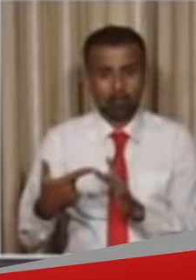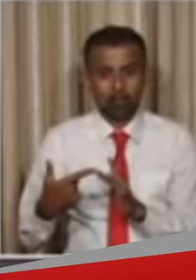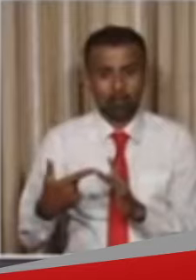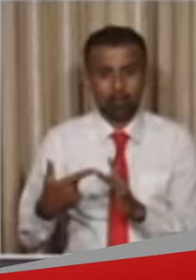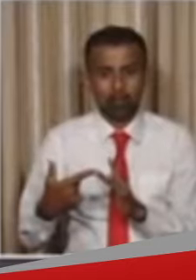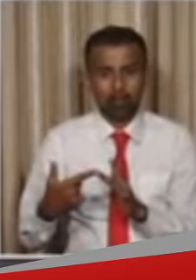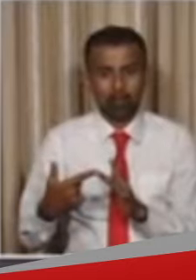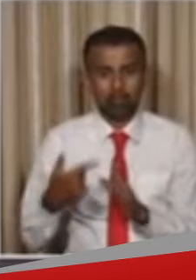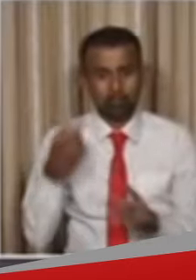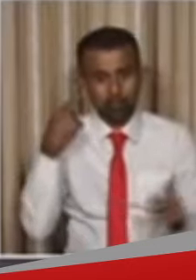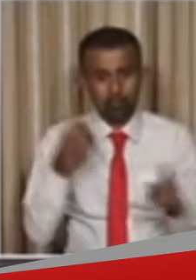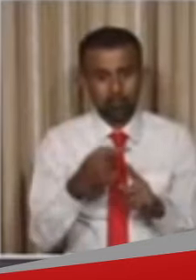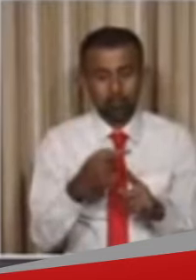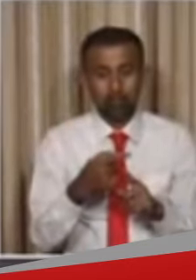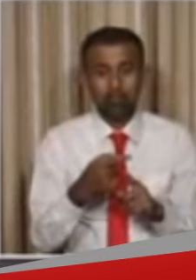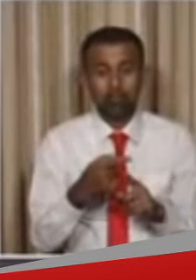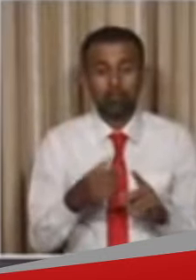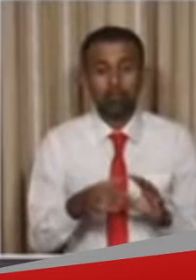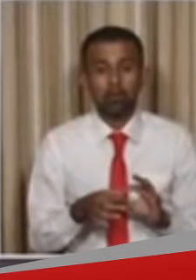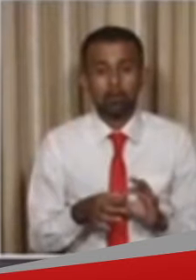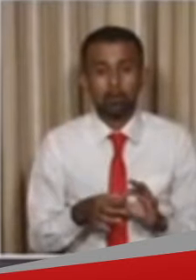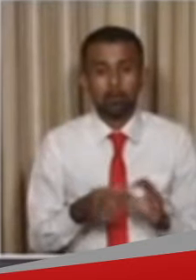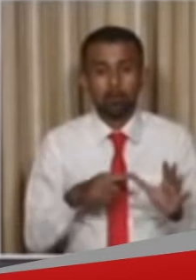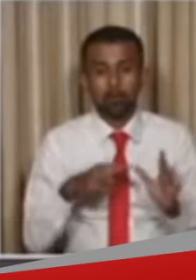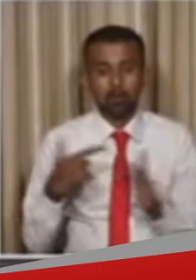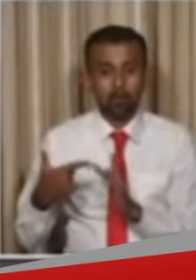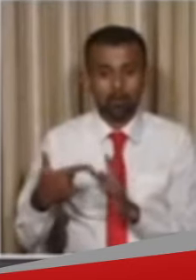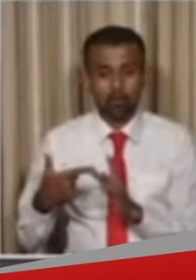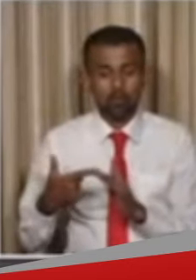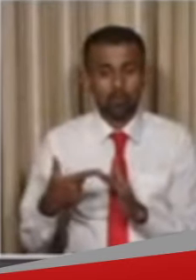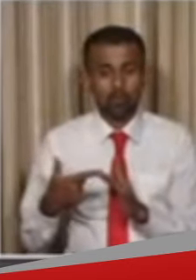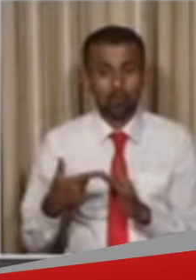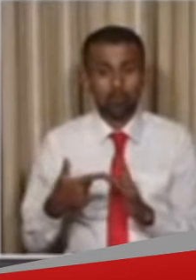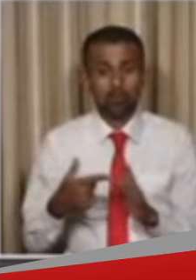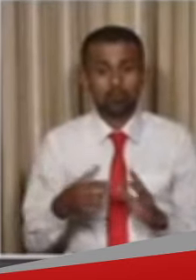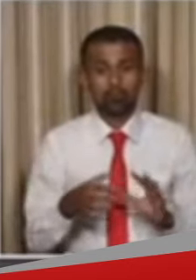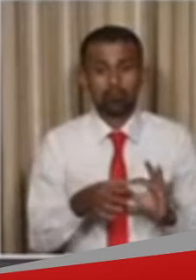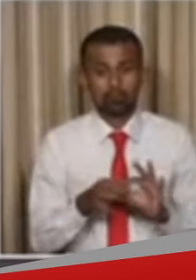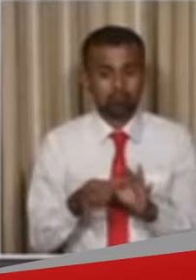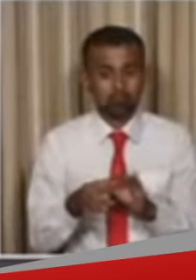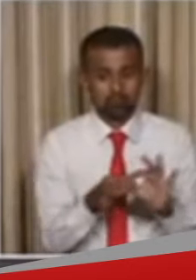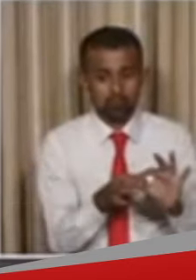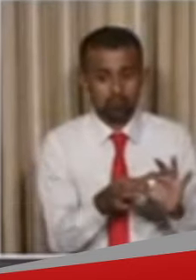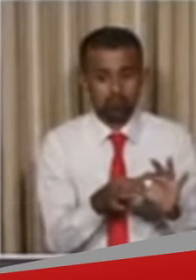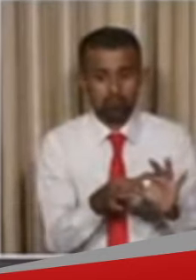ගැන, බ්ලොක් චේන් ගැන. ආටිෆිෂල් ඉන්ටෙලිජන්ස්, බ්ලොක් චේන් මේ වගේ